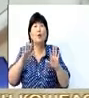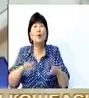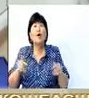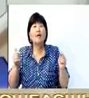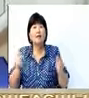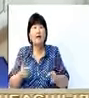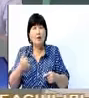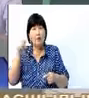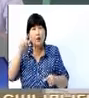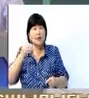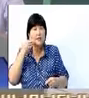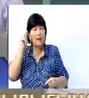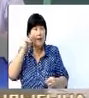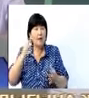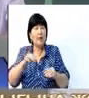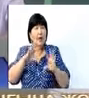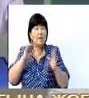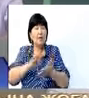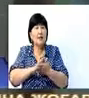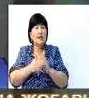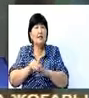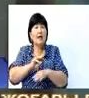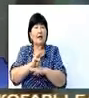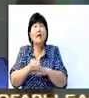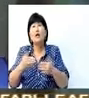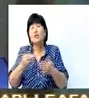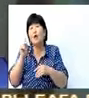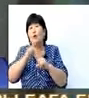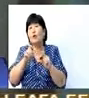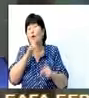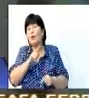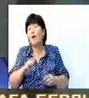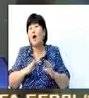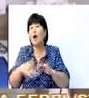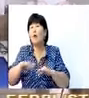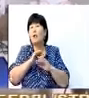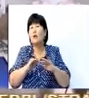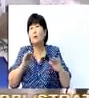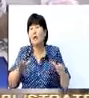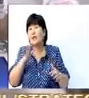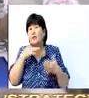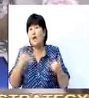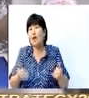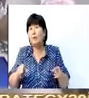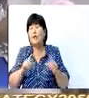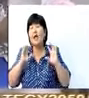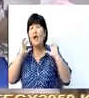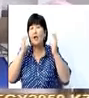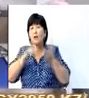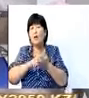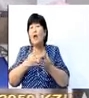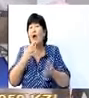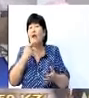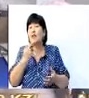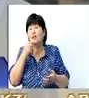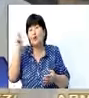лайықталған. Мұнда оқушылардың сапалы білім алу үшін барлық жағдай қарастырылған. Жаңа оқу маусымынан бастап ауыл балалары заманауи лингафонкамер ретінде ағылшын